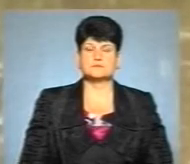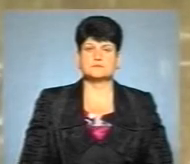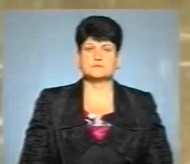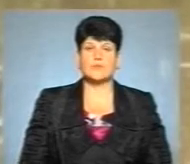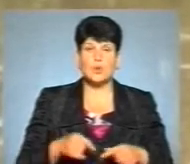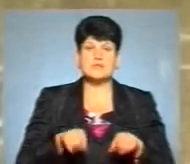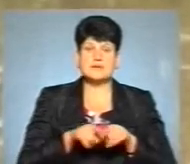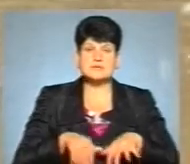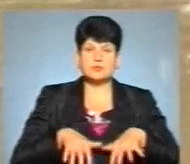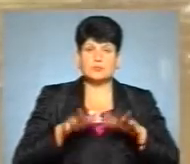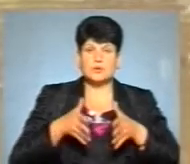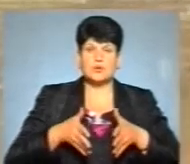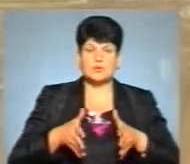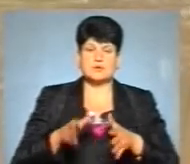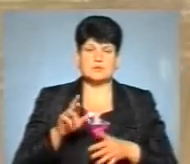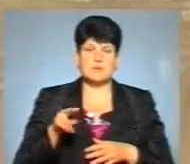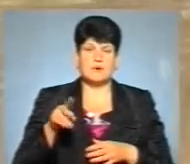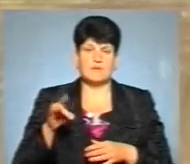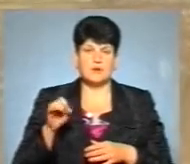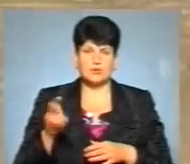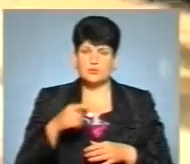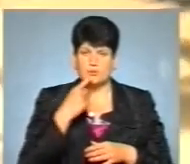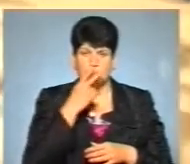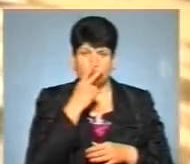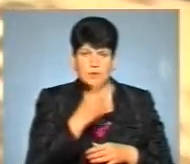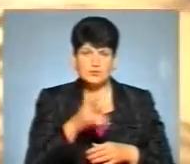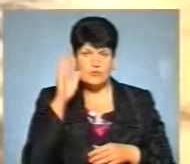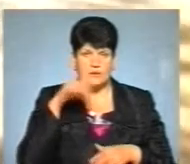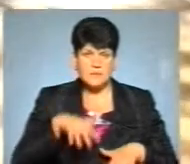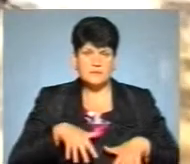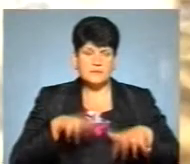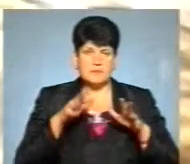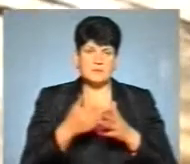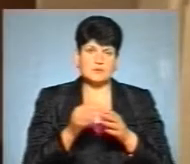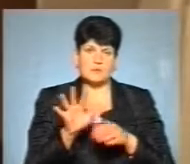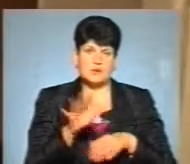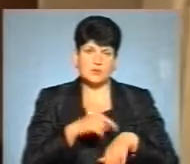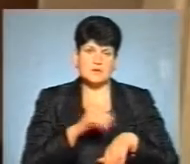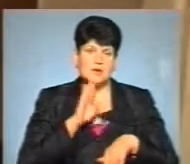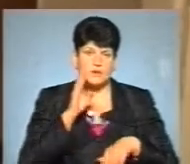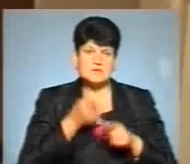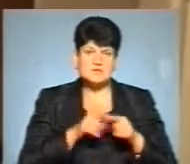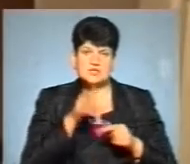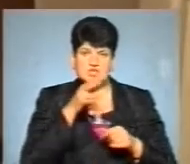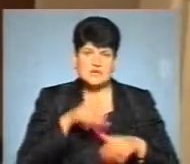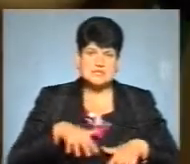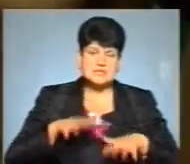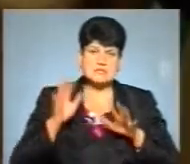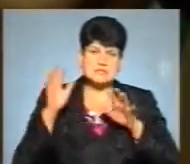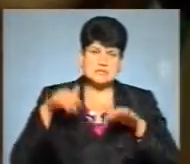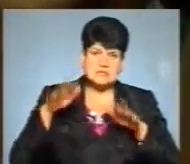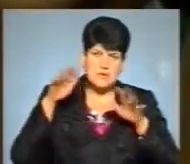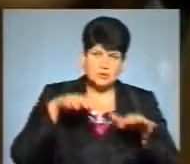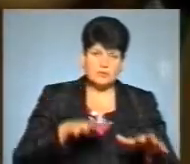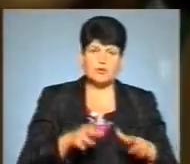Ось так затопило город Ярослава Павлюка. Чоловік каже, помітив, що вода прибуває близько 5-ї ранку. За цей час йому затопило також літню кухню,